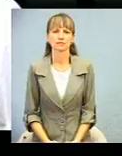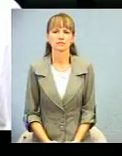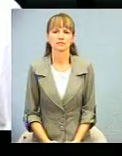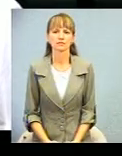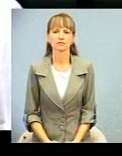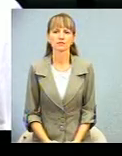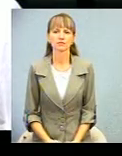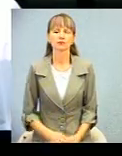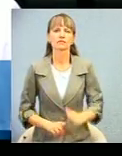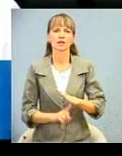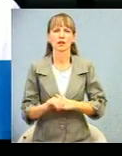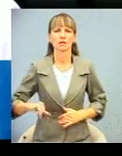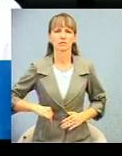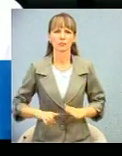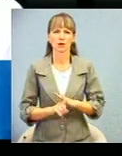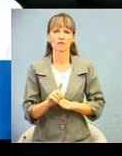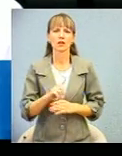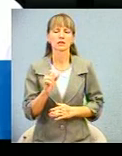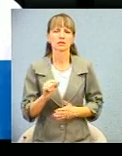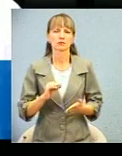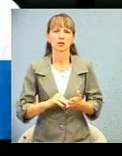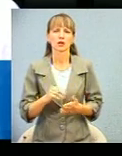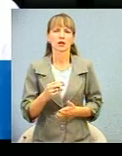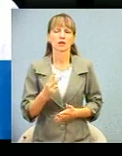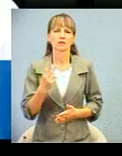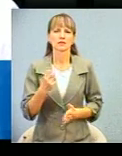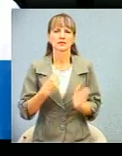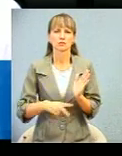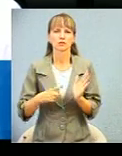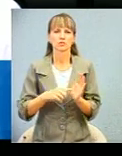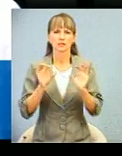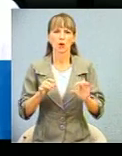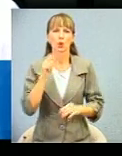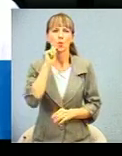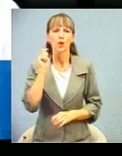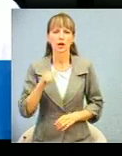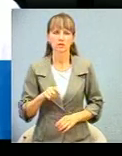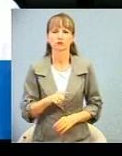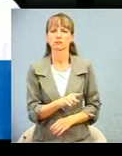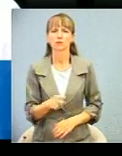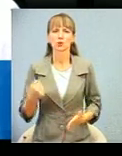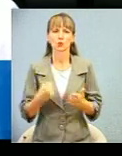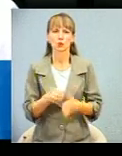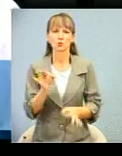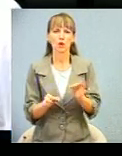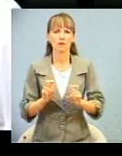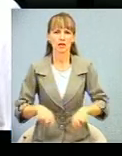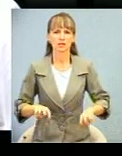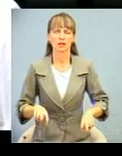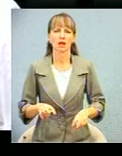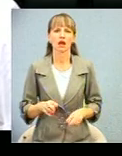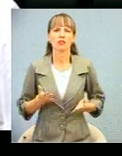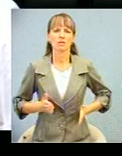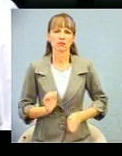Наразі відкрите кримінальне провадження за ознаками частини 2 статті 286 Кримінального кодексу України. Триває досудове розслідування. Тіло